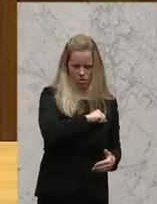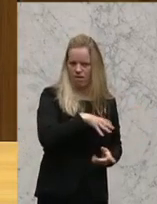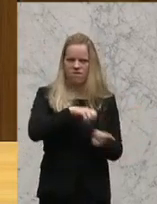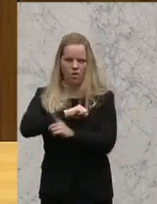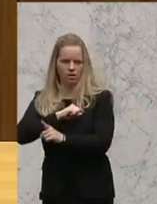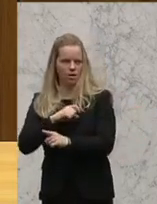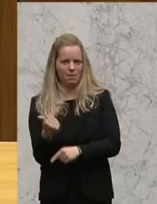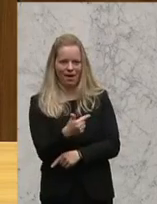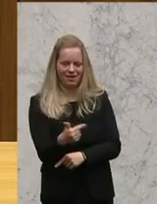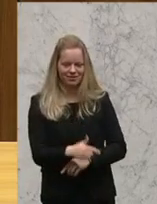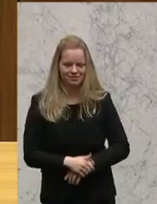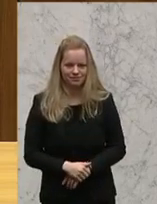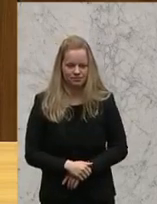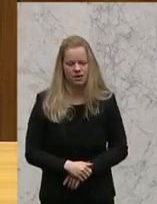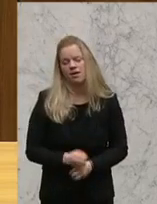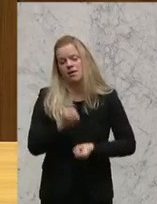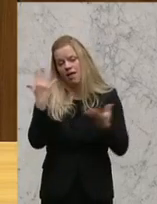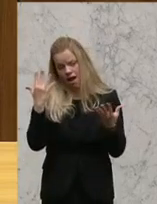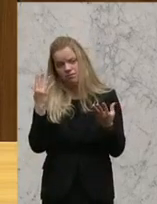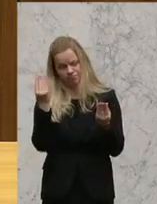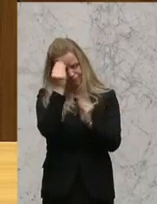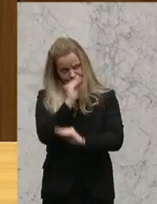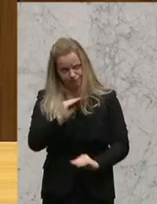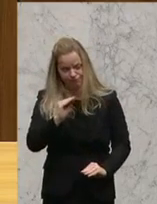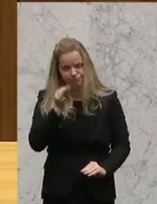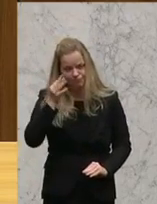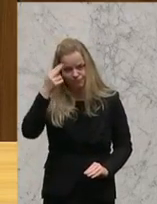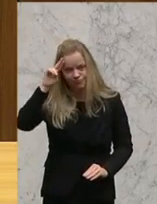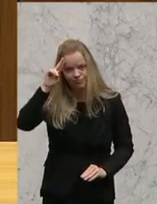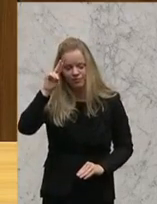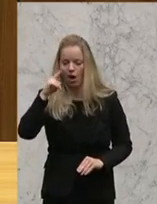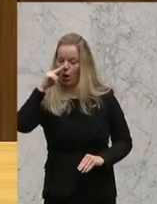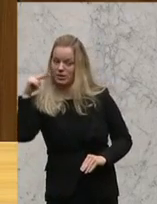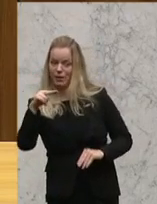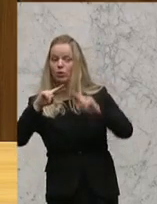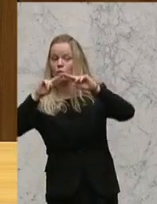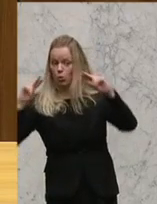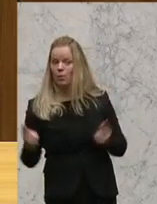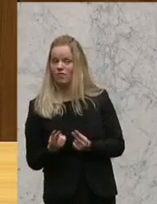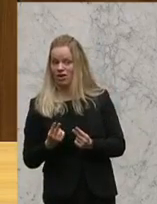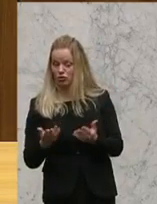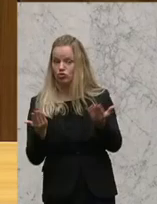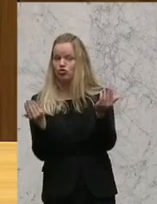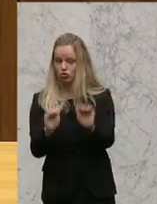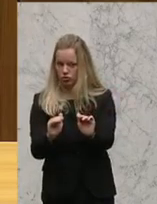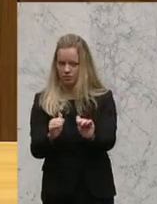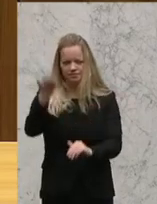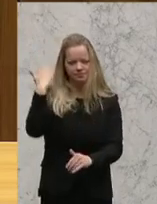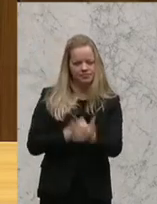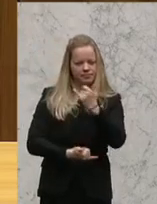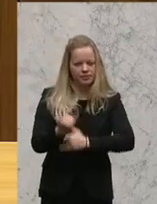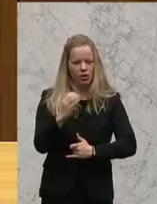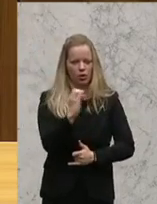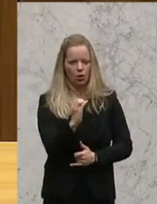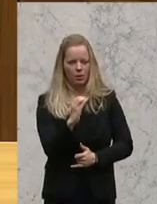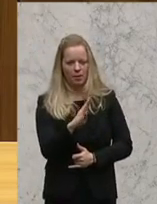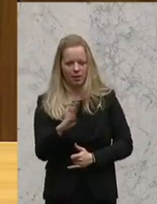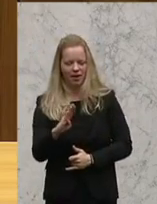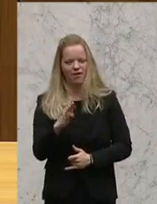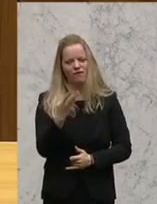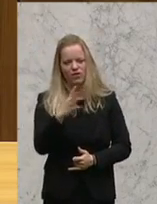der Aspekt des Umweltschutzes eine große Rolle. Allein im Vorjahr hat die ÖBB 458